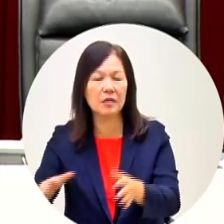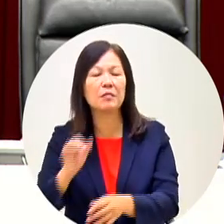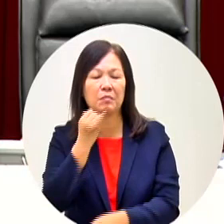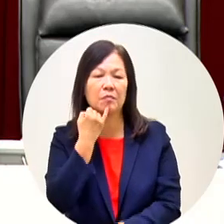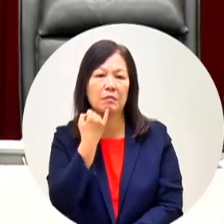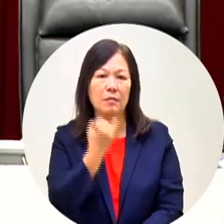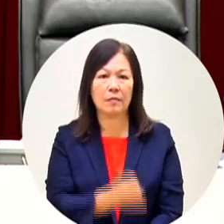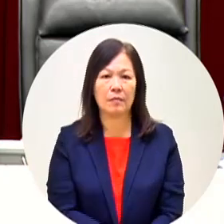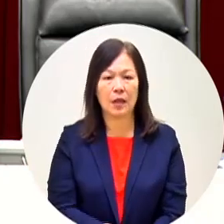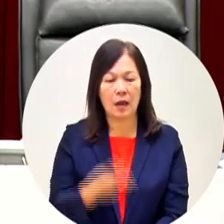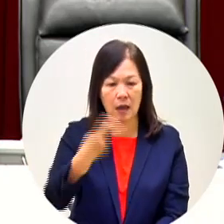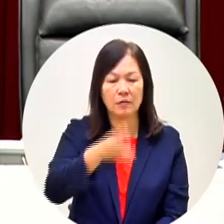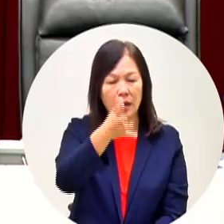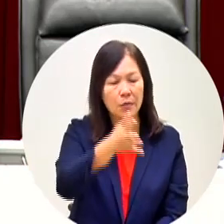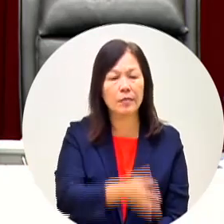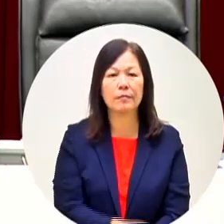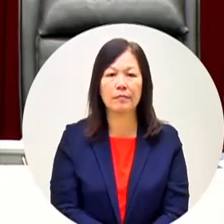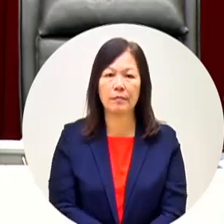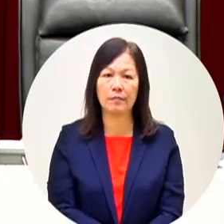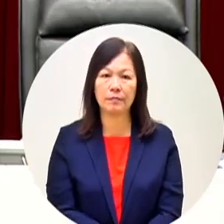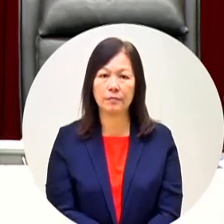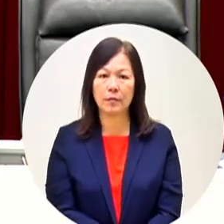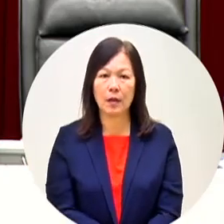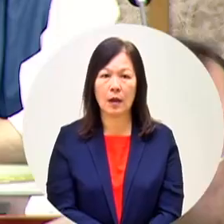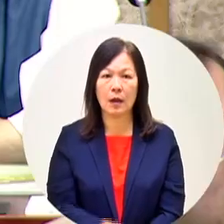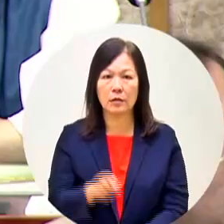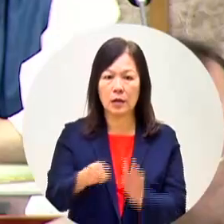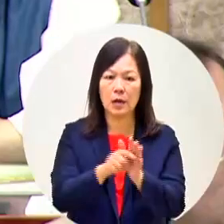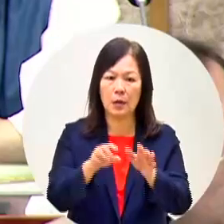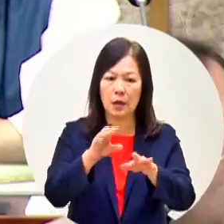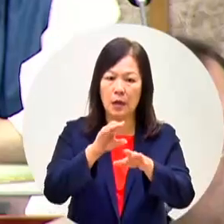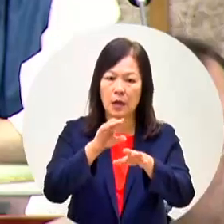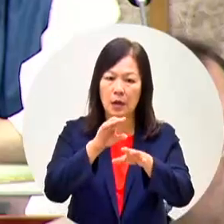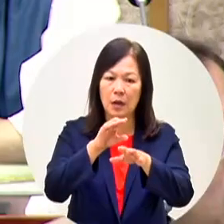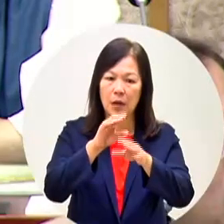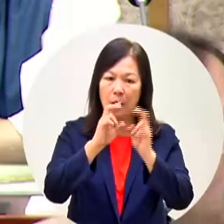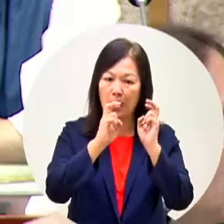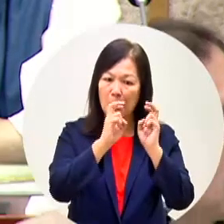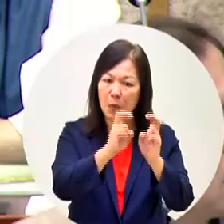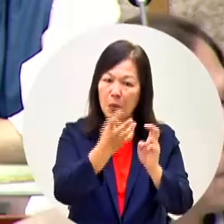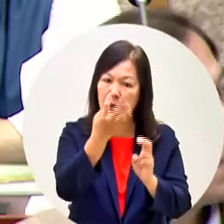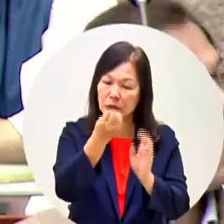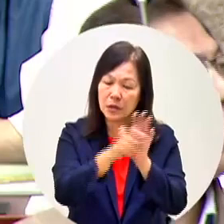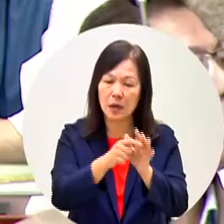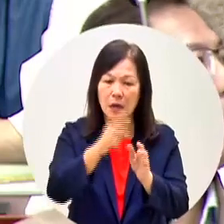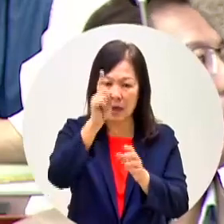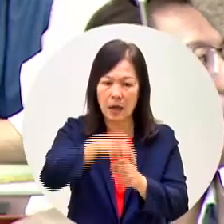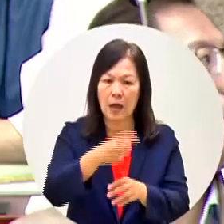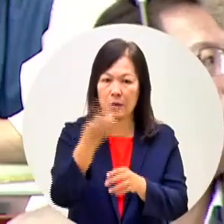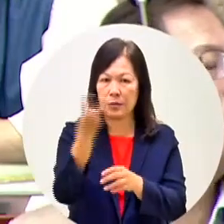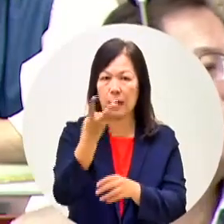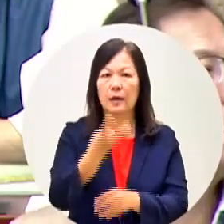啊，即马车体入来几只？ 即马已经来三只。 入来三只。哎， 是。 啊，入来几个月？